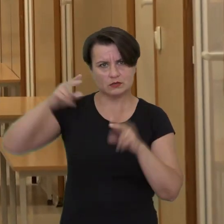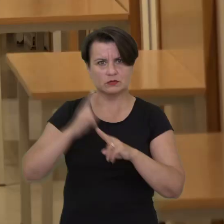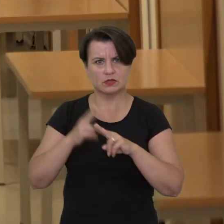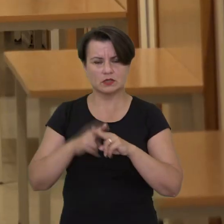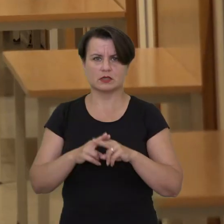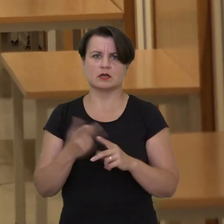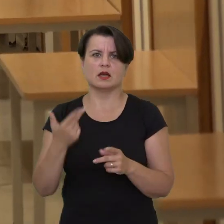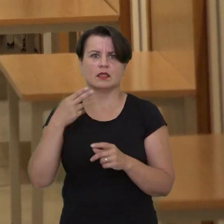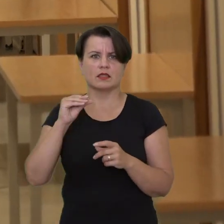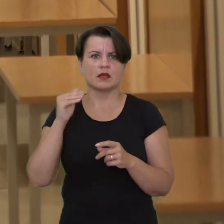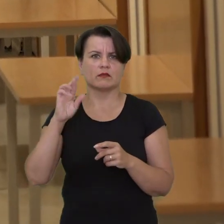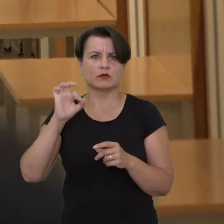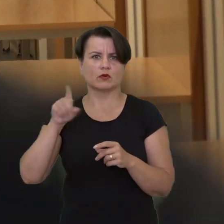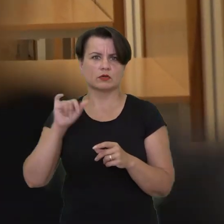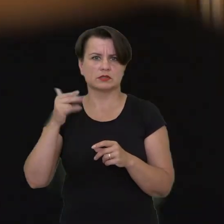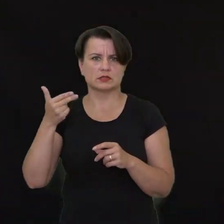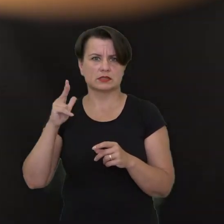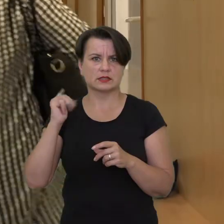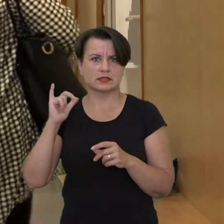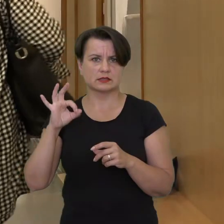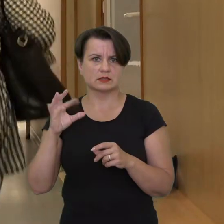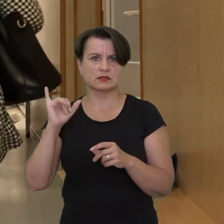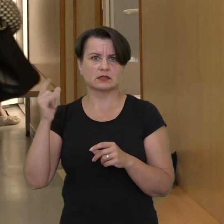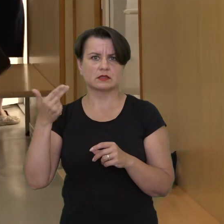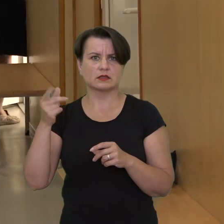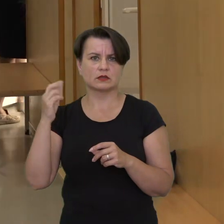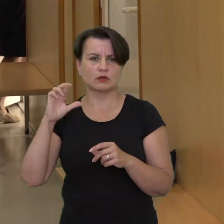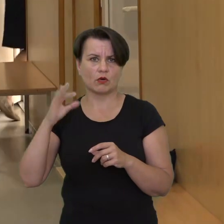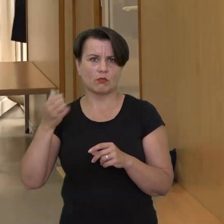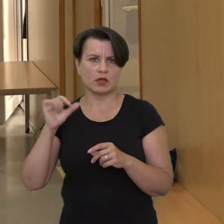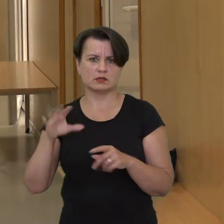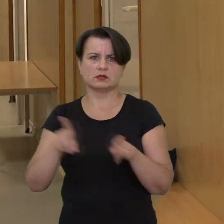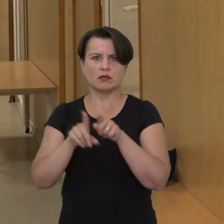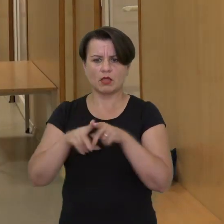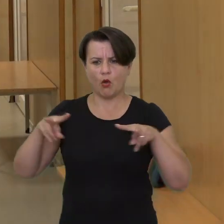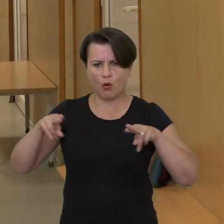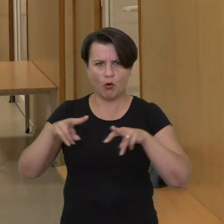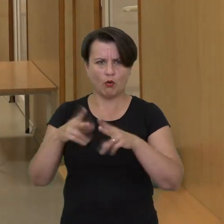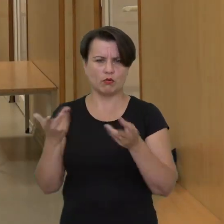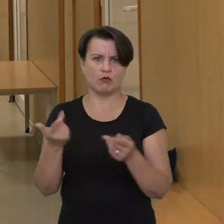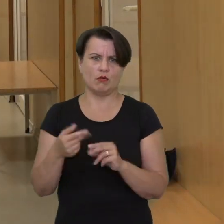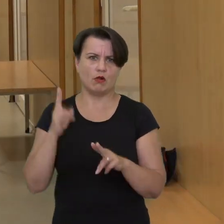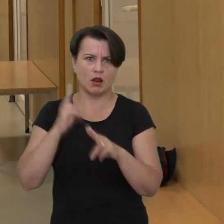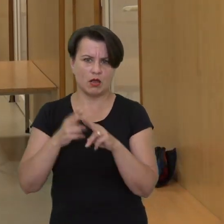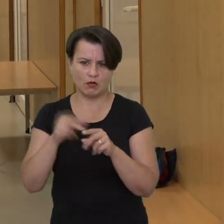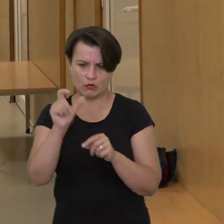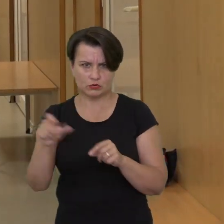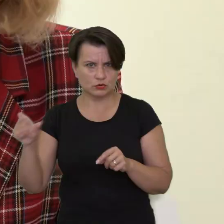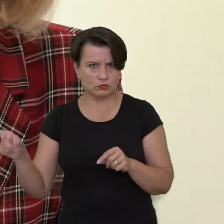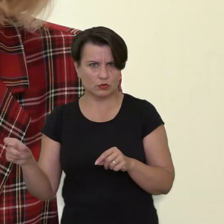taip pat nefrozinis sindromas, asmenys skiepijami, kuriam yra atliekama dializė, onkologiniai